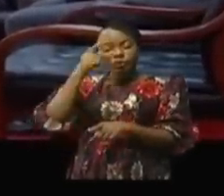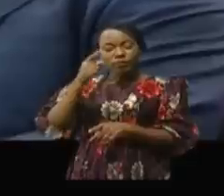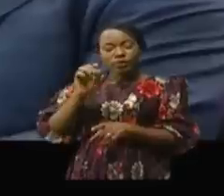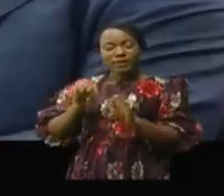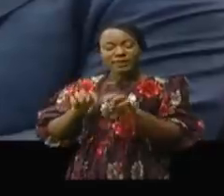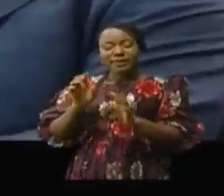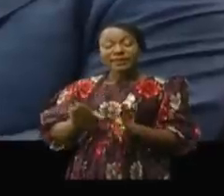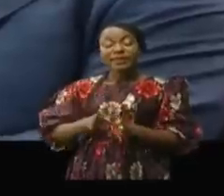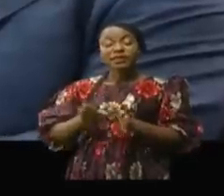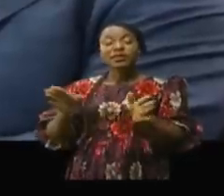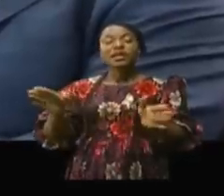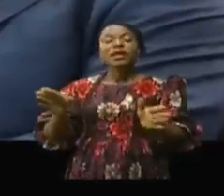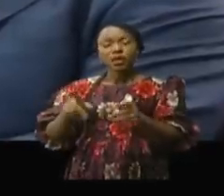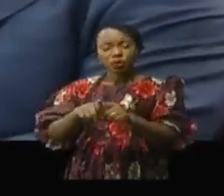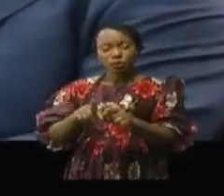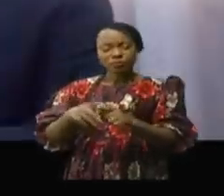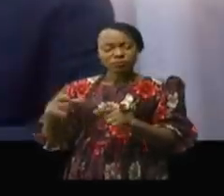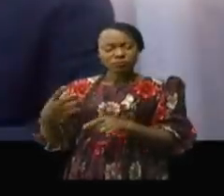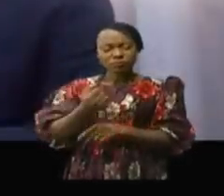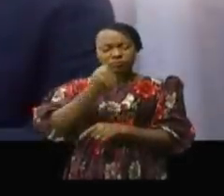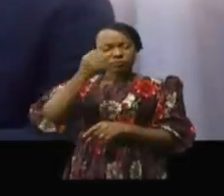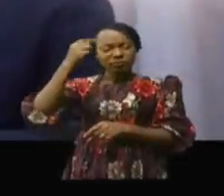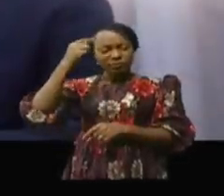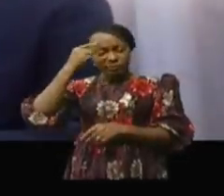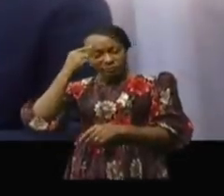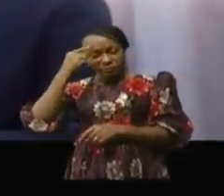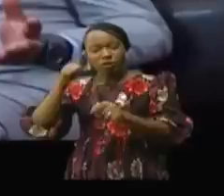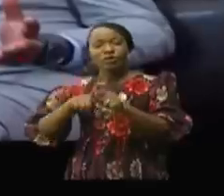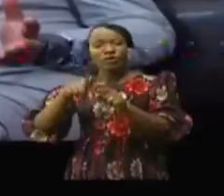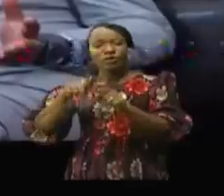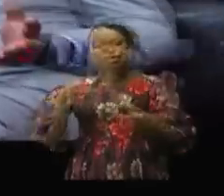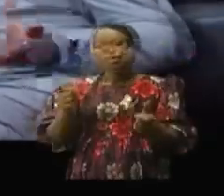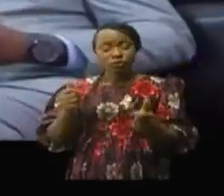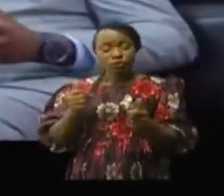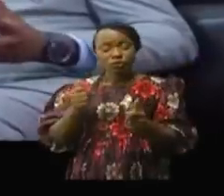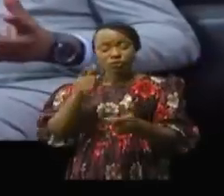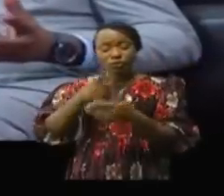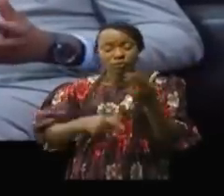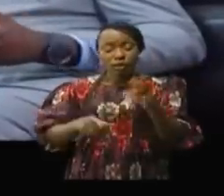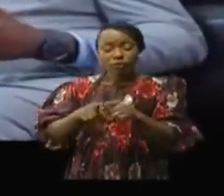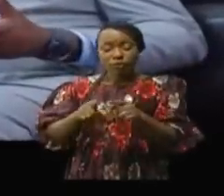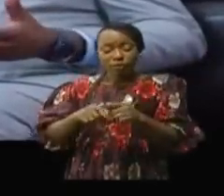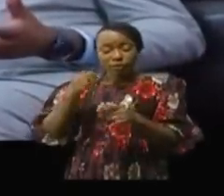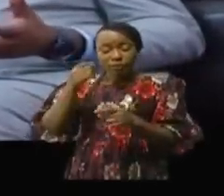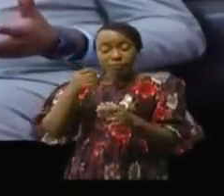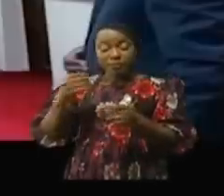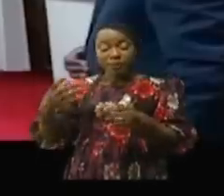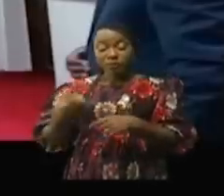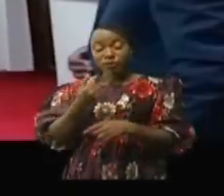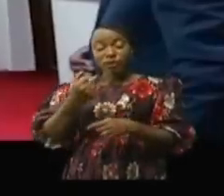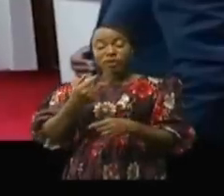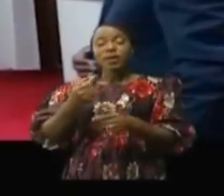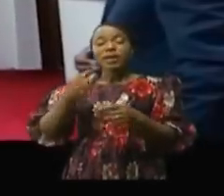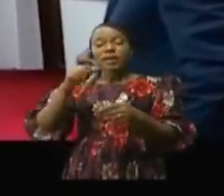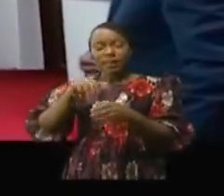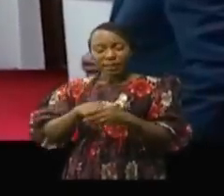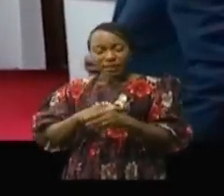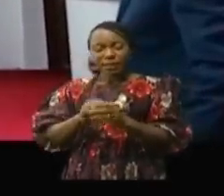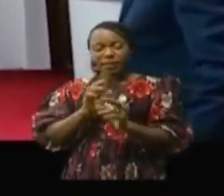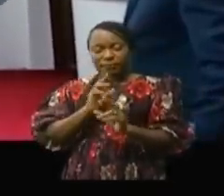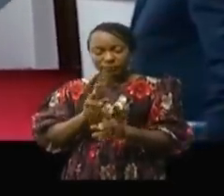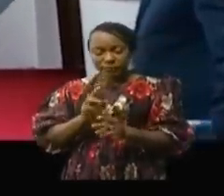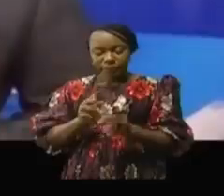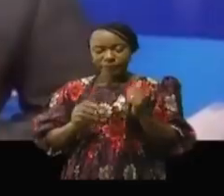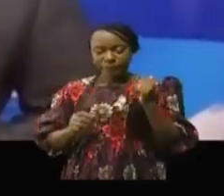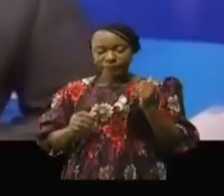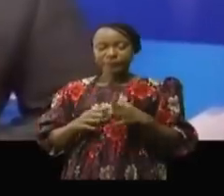secrétariat général a été prise à bras-le-corps et les pistes de solutions ont été envisagées pour une solution palliative.